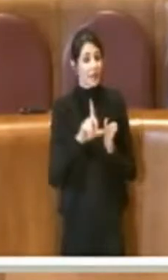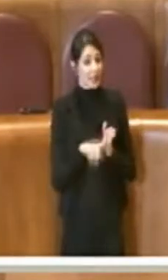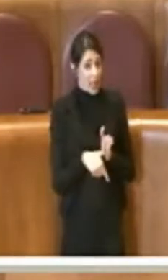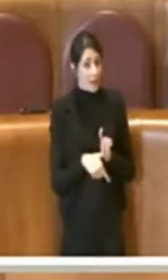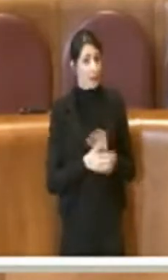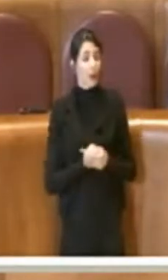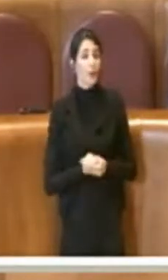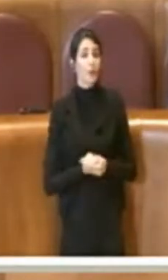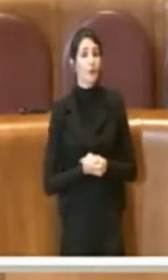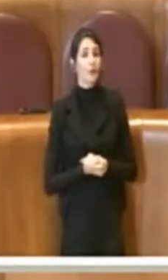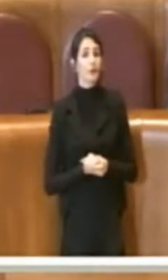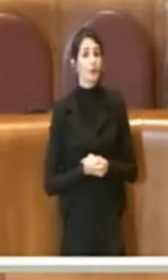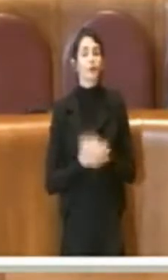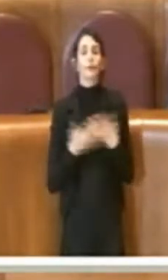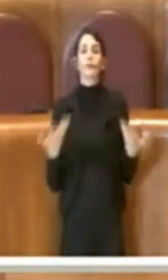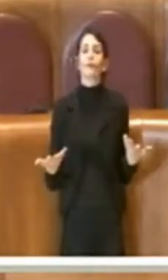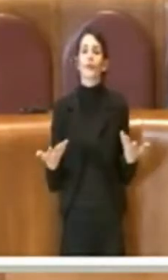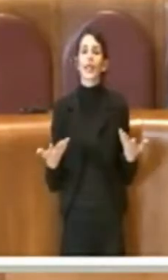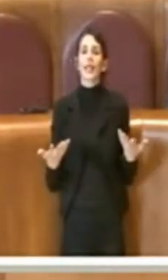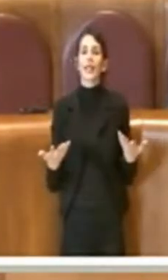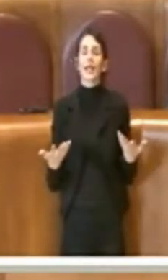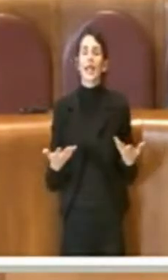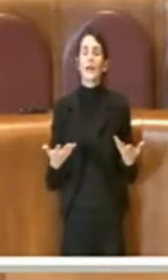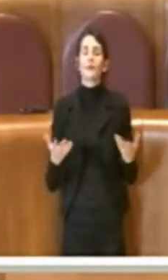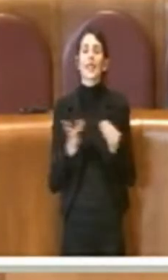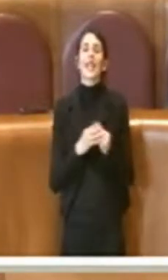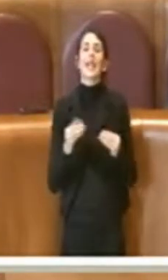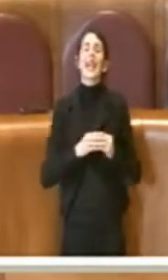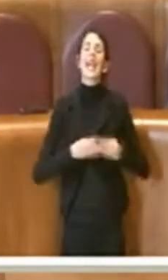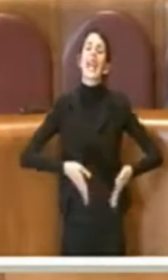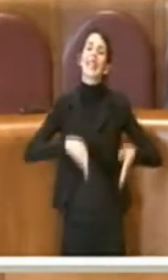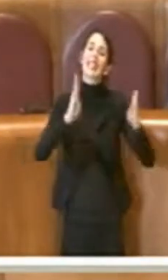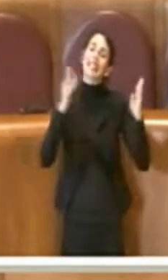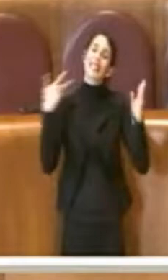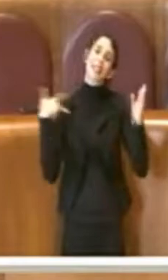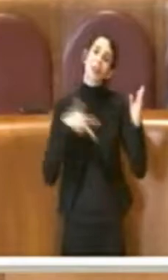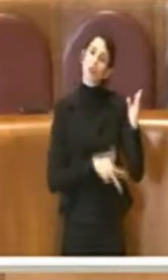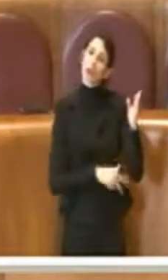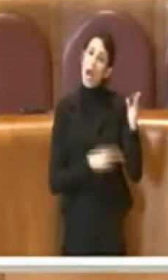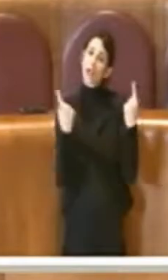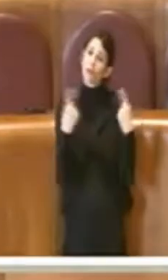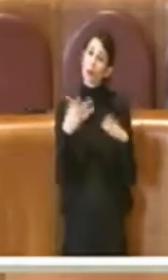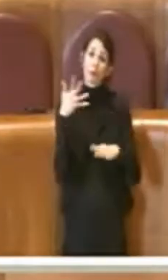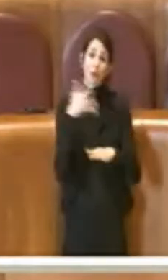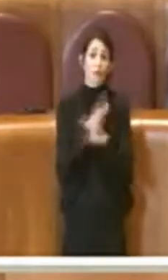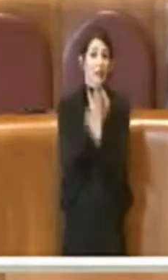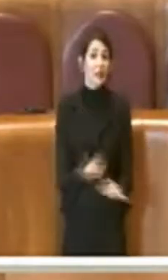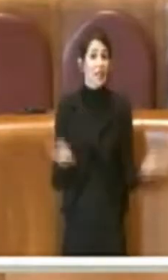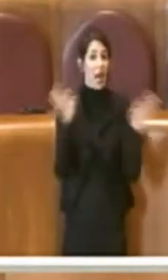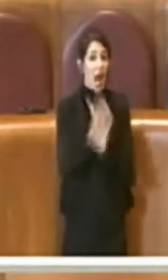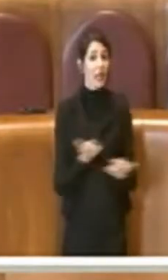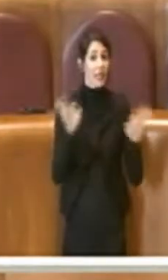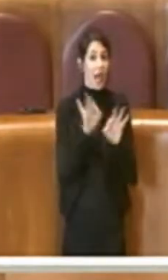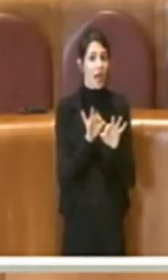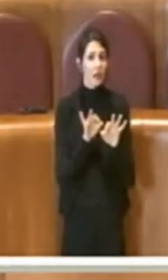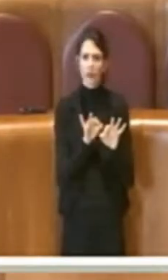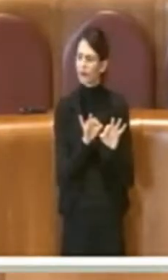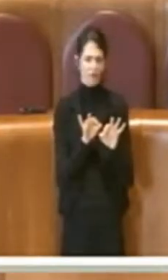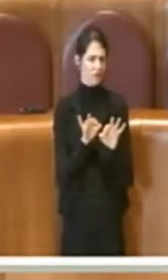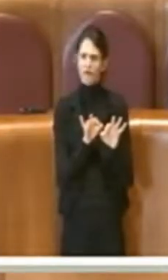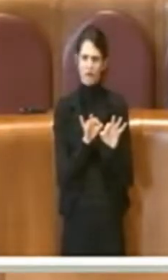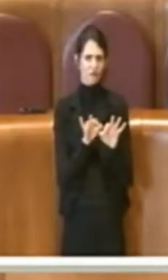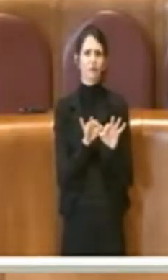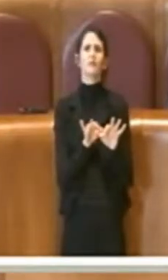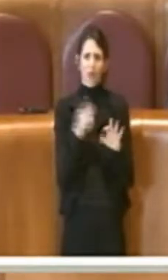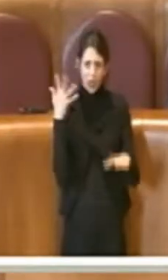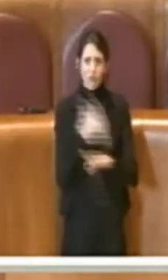residenziale pubblica. Per cui l'edilizia residenziale sociale, che è stato affermato da qualcuno, non c'entra assolutamente niente nell'emergenza abitativa, è un falso storico.